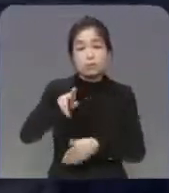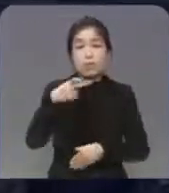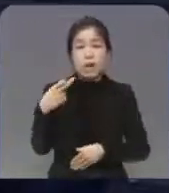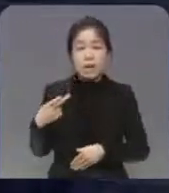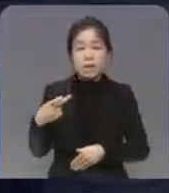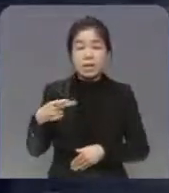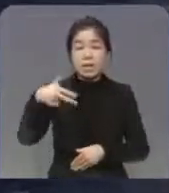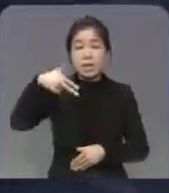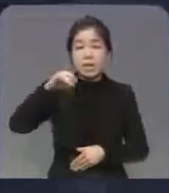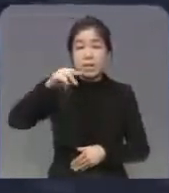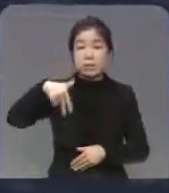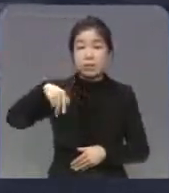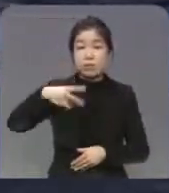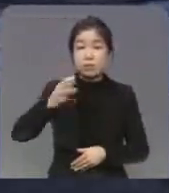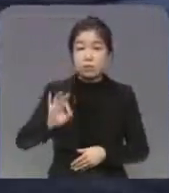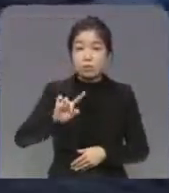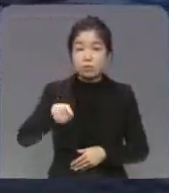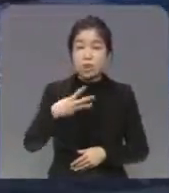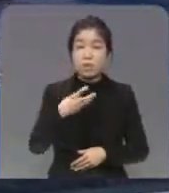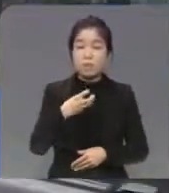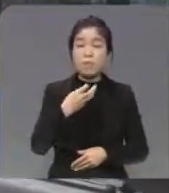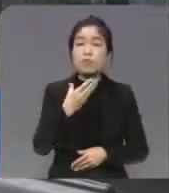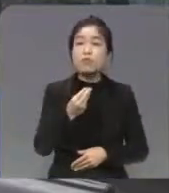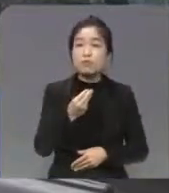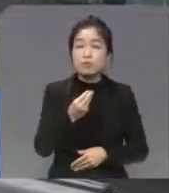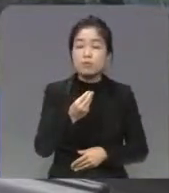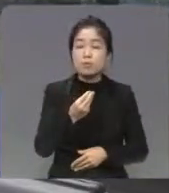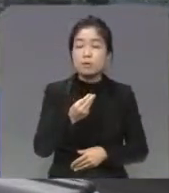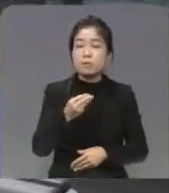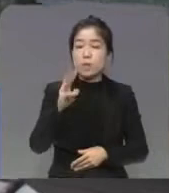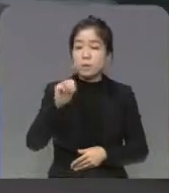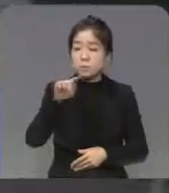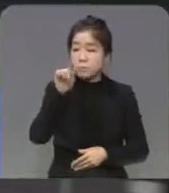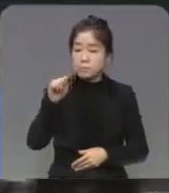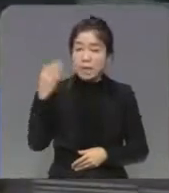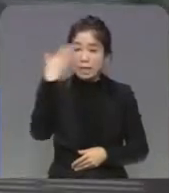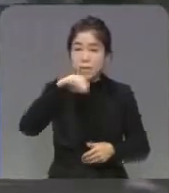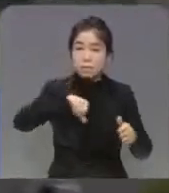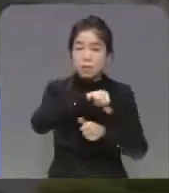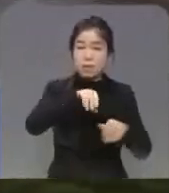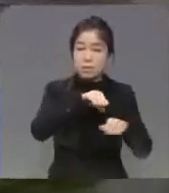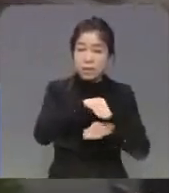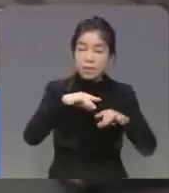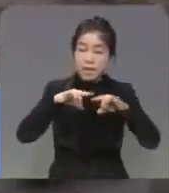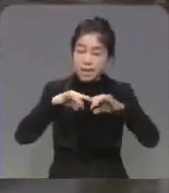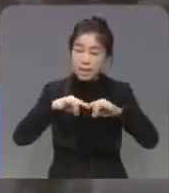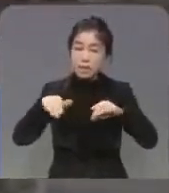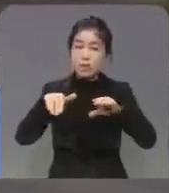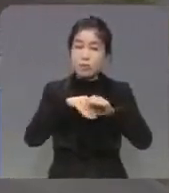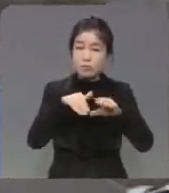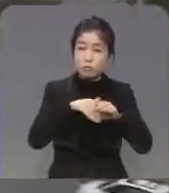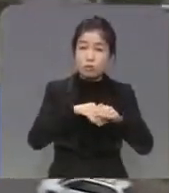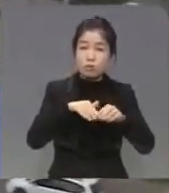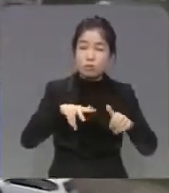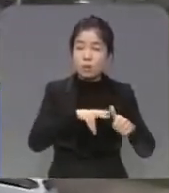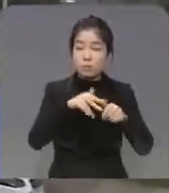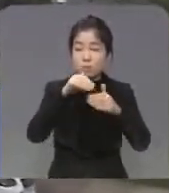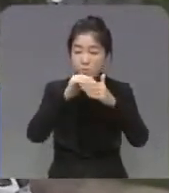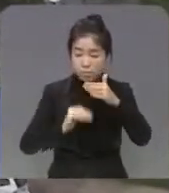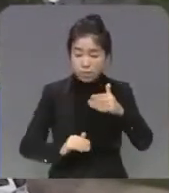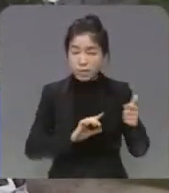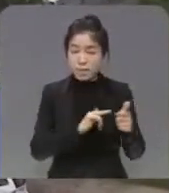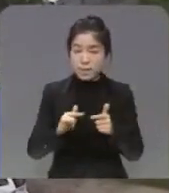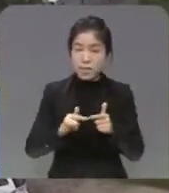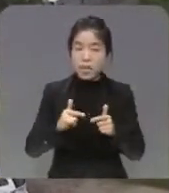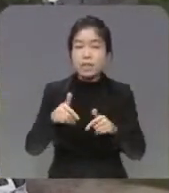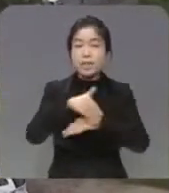광산구 지죽동 139만여 제곱미터를 친환경 자동차와 에너지, 문화 콘텐츠 등 지역 전략산업 거점으로